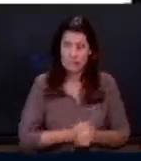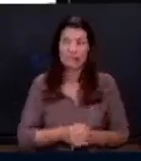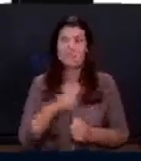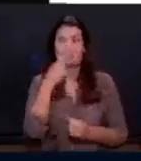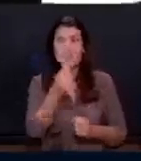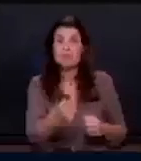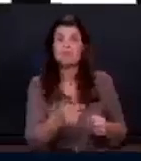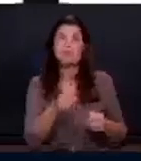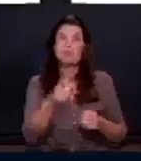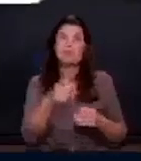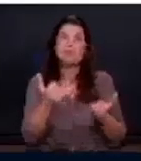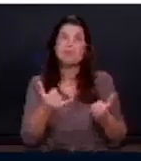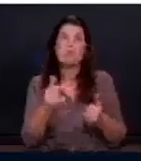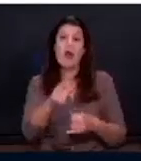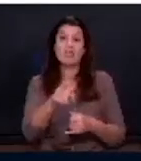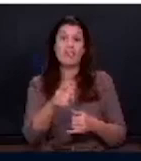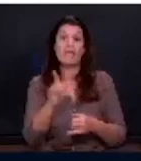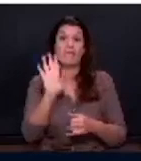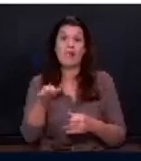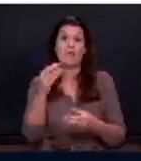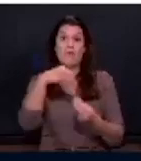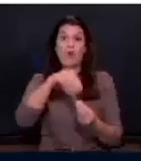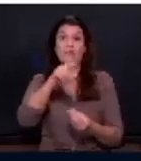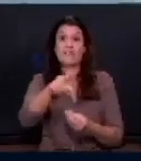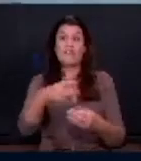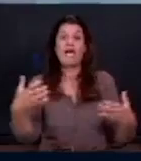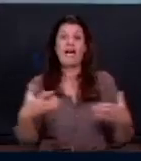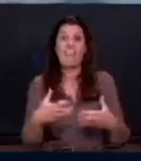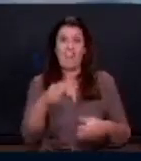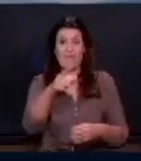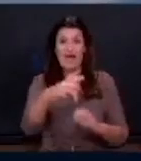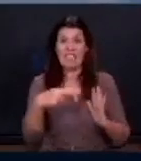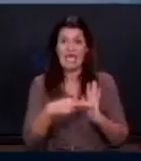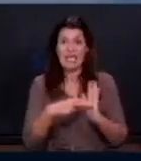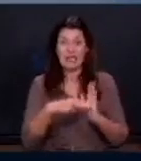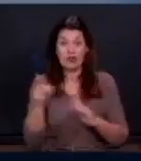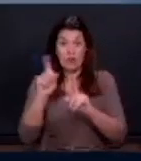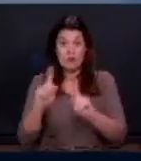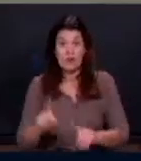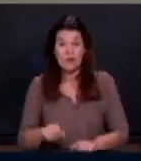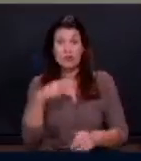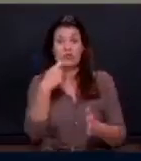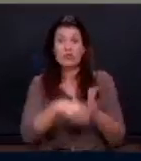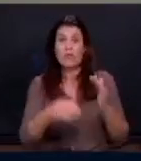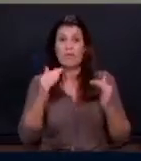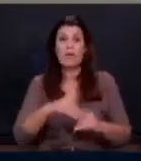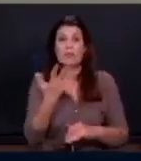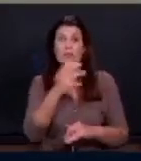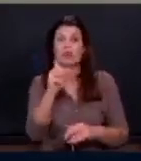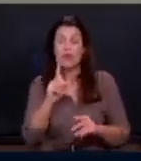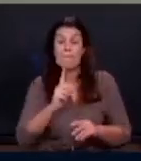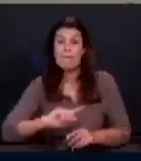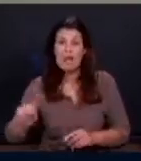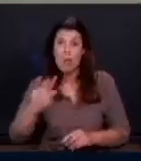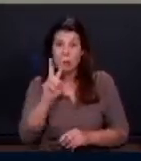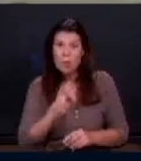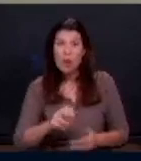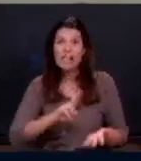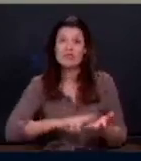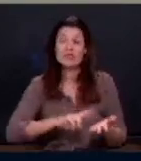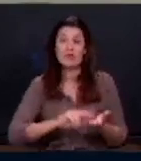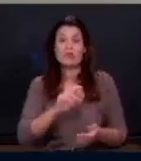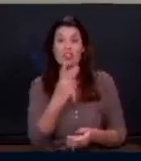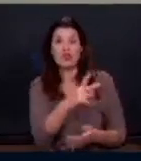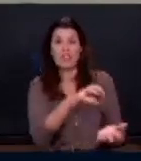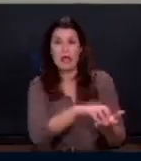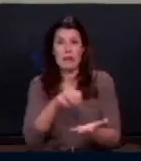כאן את חברת אנרג'יאן היוונית, שרכשה במעט פחות מ-150 מיליון דולר את הזכויות בשני המאגרים, שנעמדים